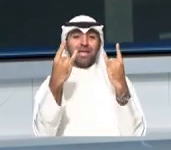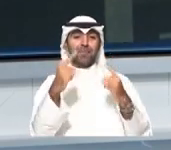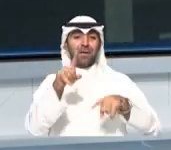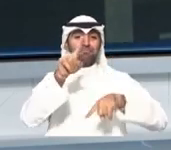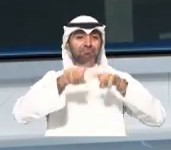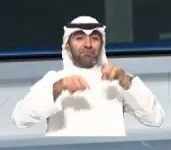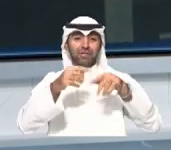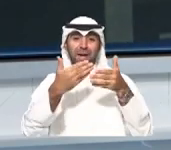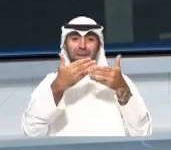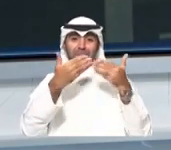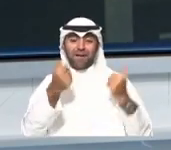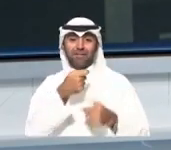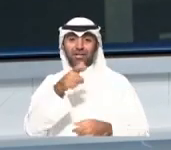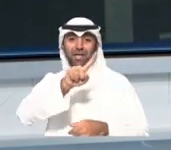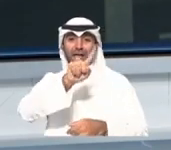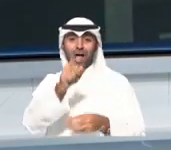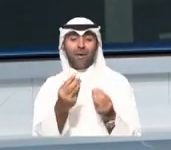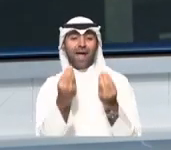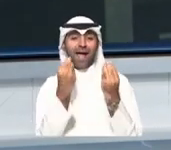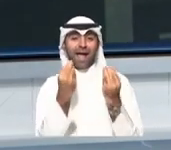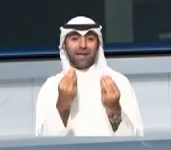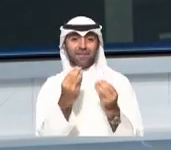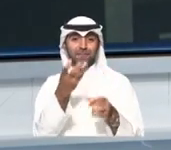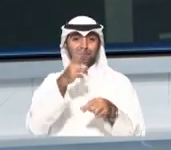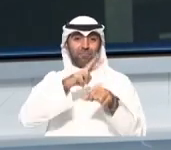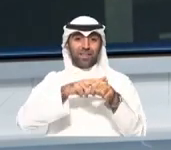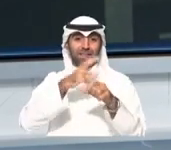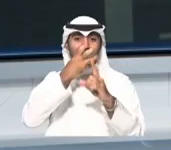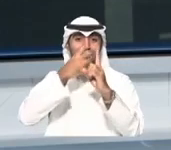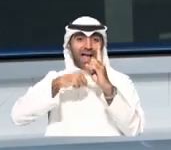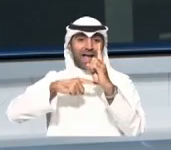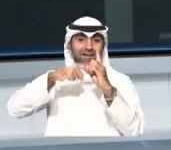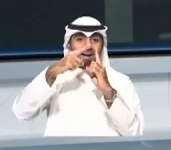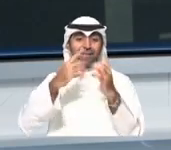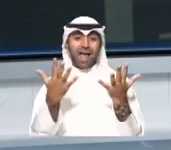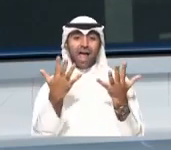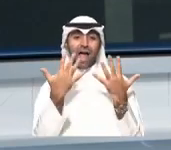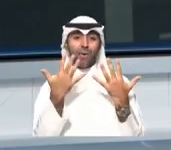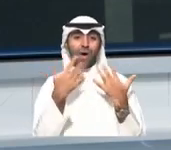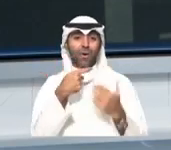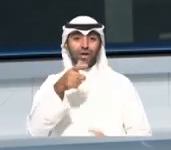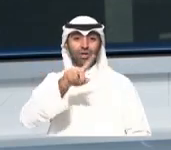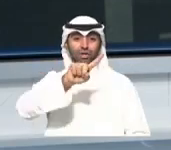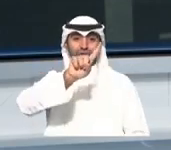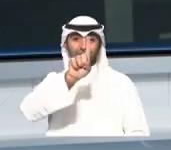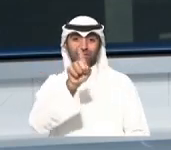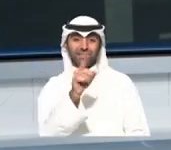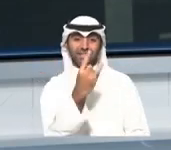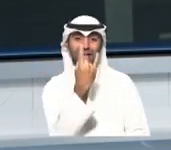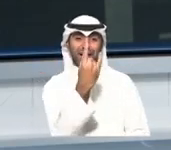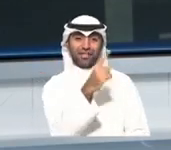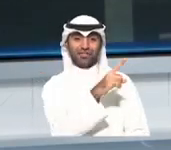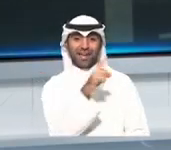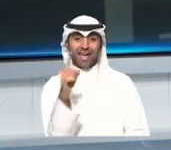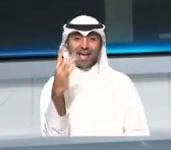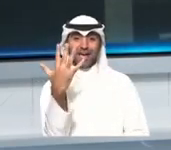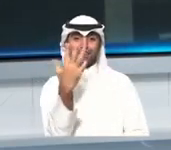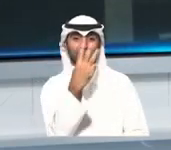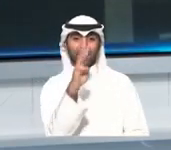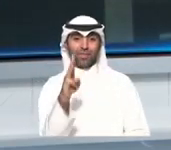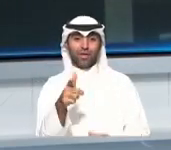بين 10 إلى 35 كيلومتر في الساعة سرعتها، ودرجة الحرارة العظمى المتوقعة قد تصل